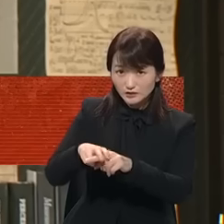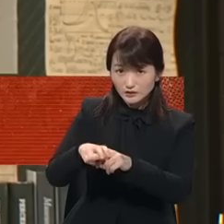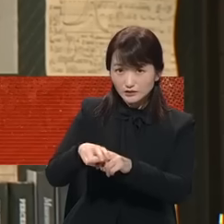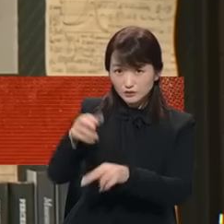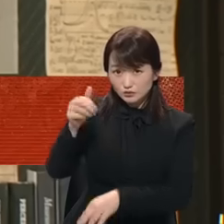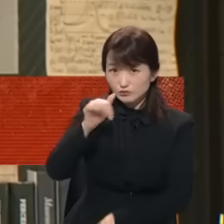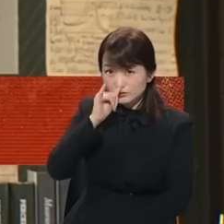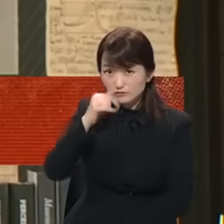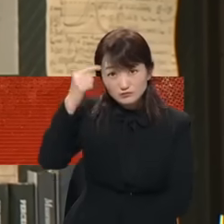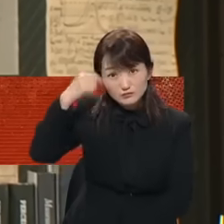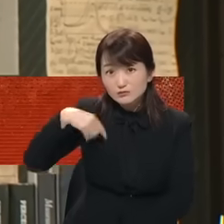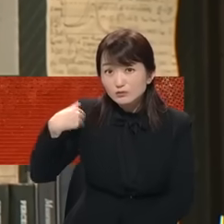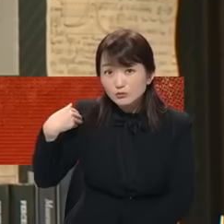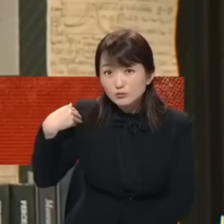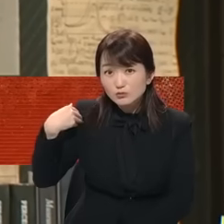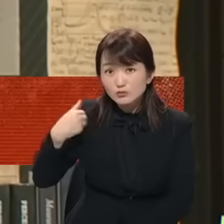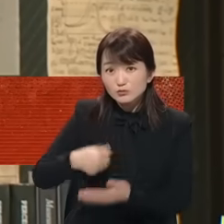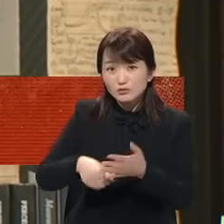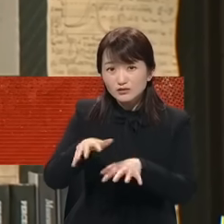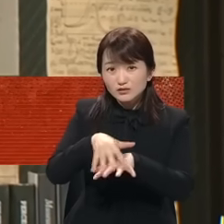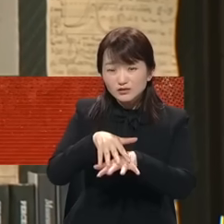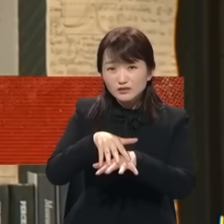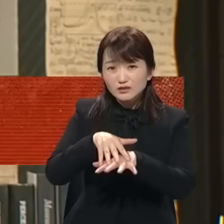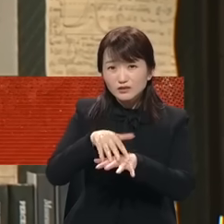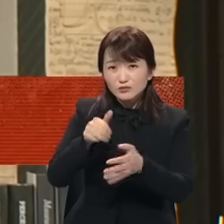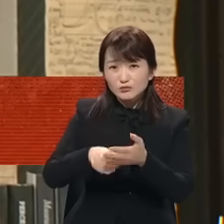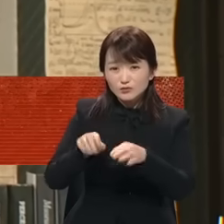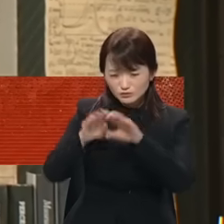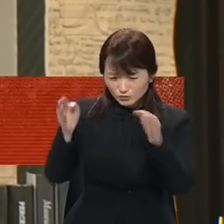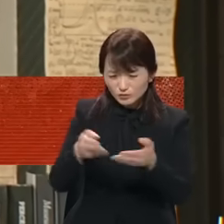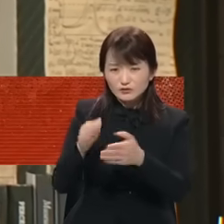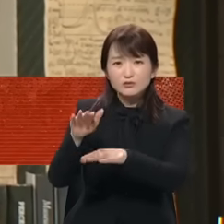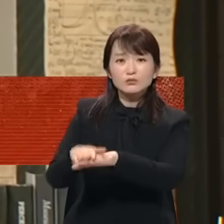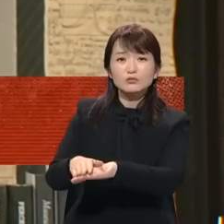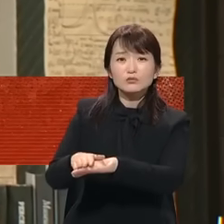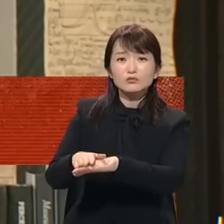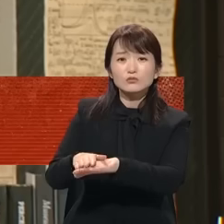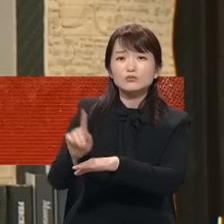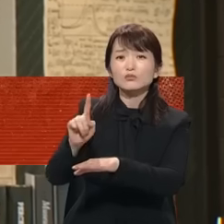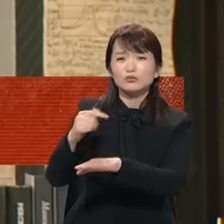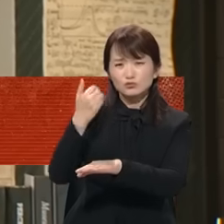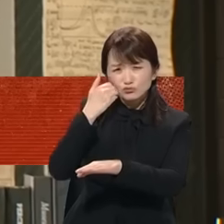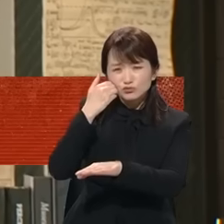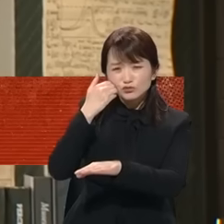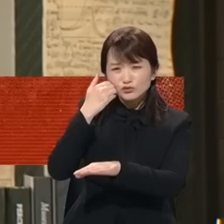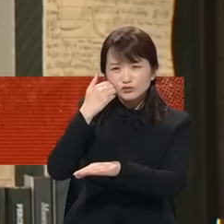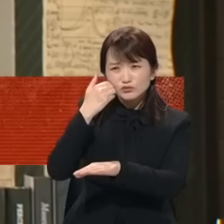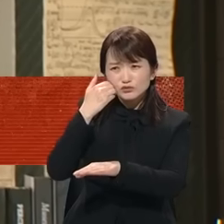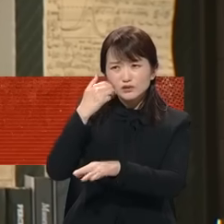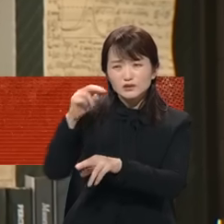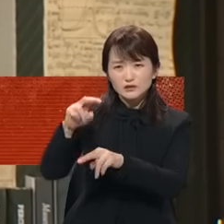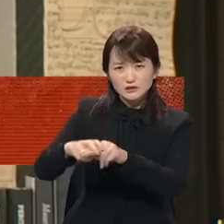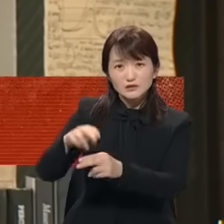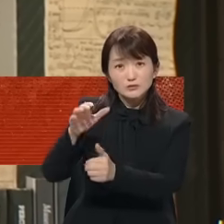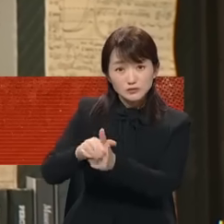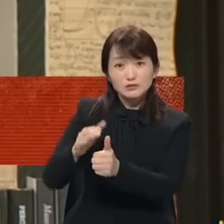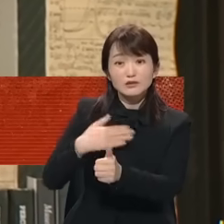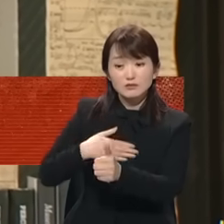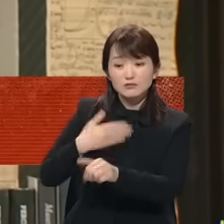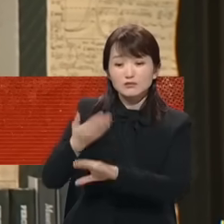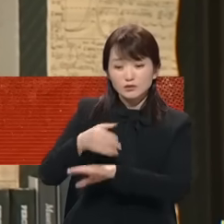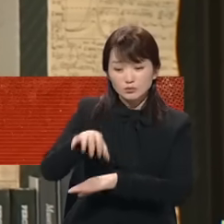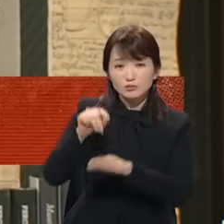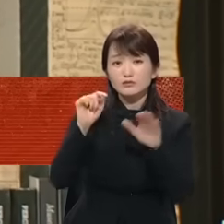있는 자리라는 건 느낌이 안 와 샤워 타월이 파우치 내가 갖다 놨잖아 아 그럼 어린이 누가 찜에 놓은 자리게 거니 하고 아 다른데